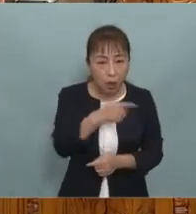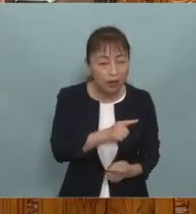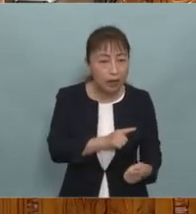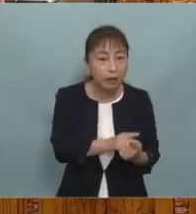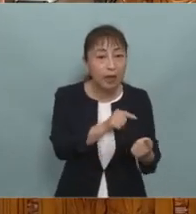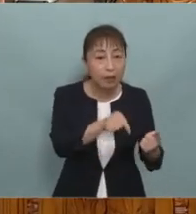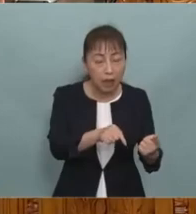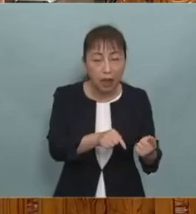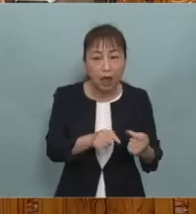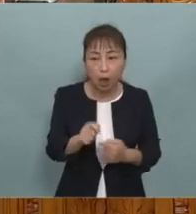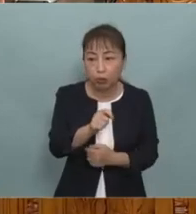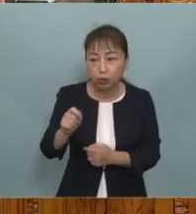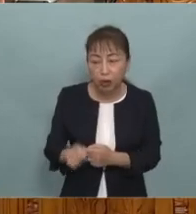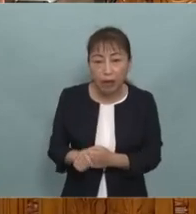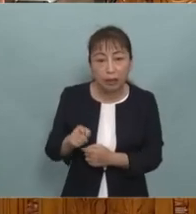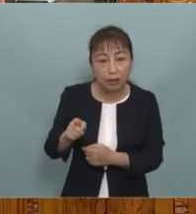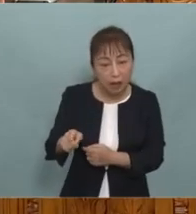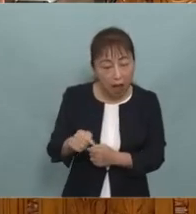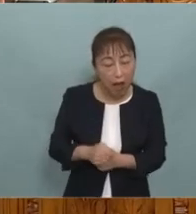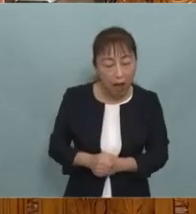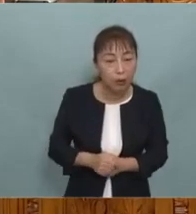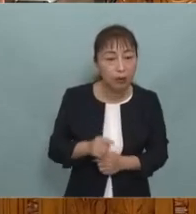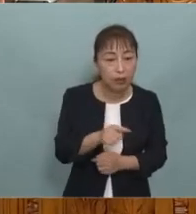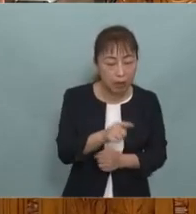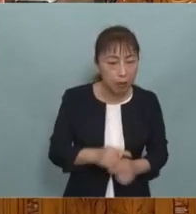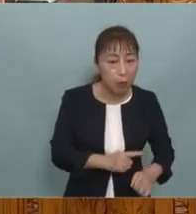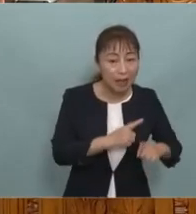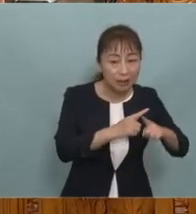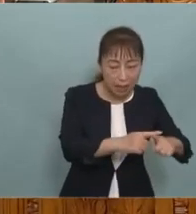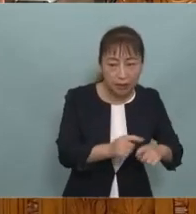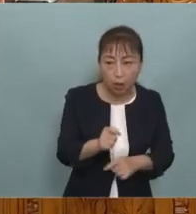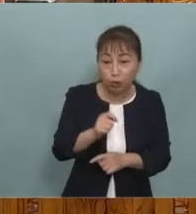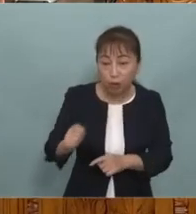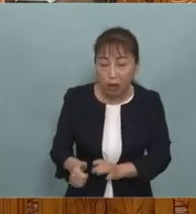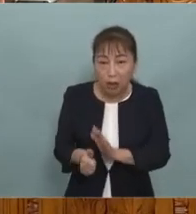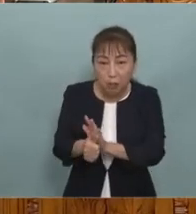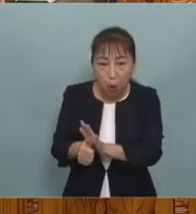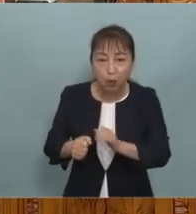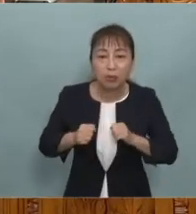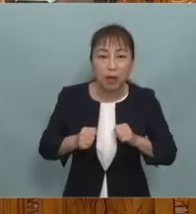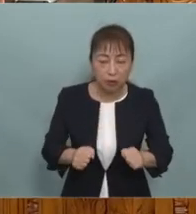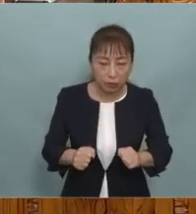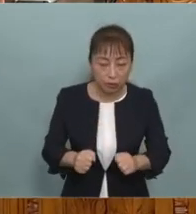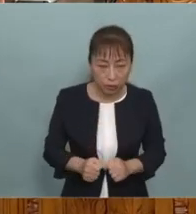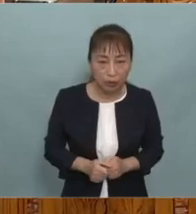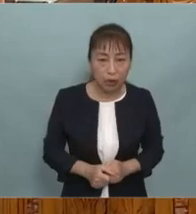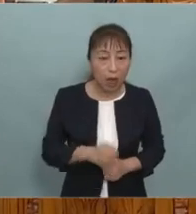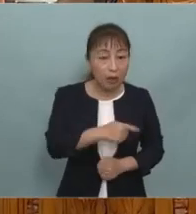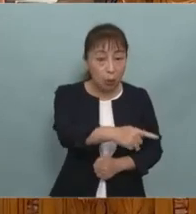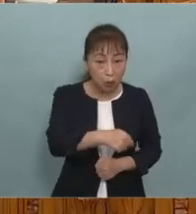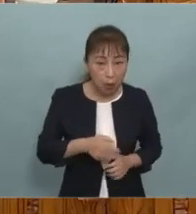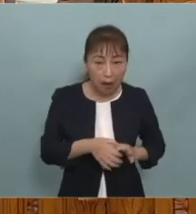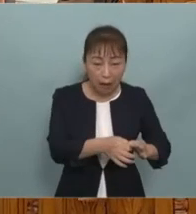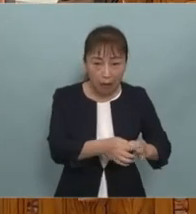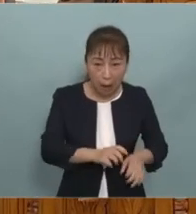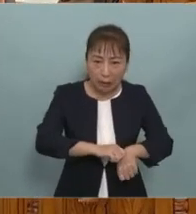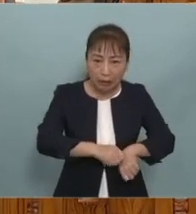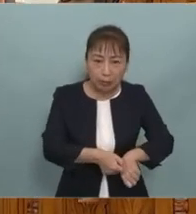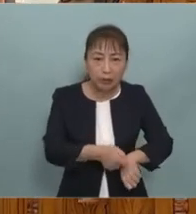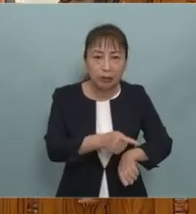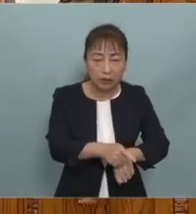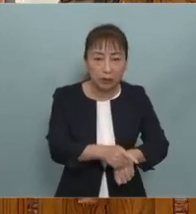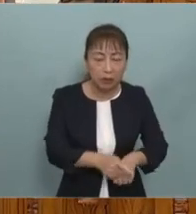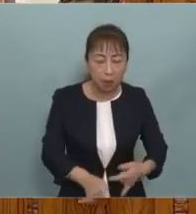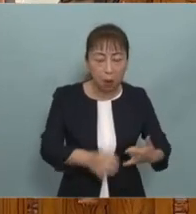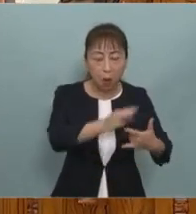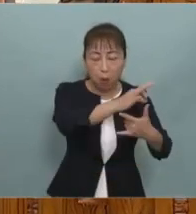とも強力にお進めます日関係は厳しい状況にありますが我が国としては領土問題